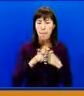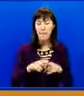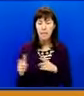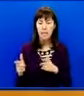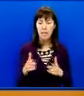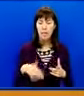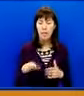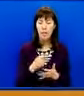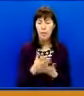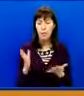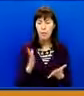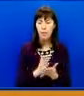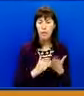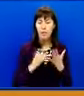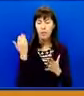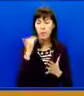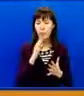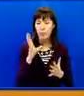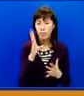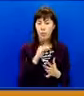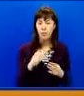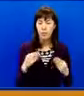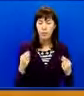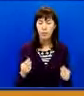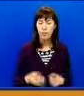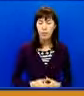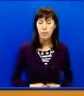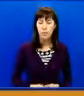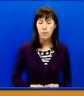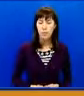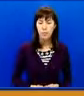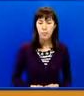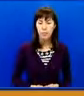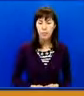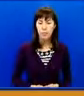Вся продукция имеет высокое качество и доступные цены.